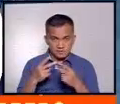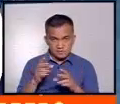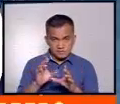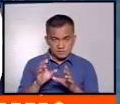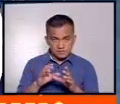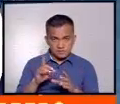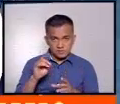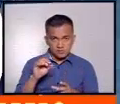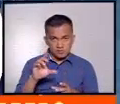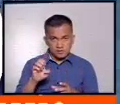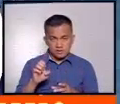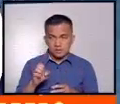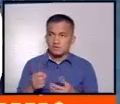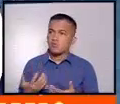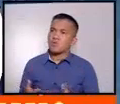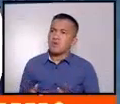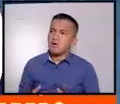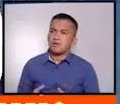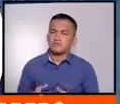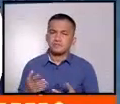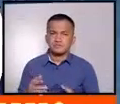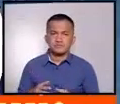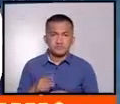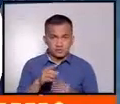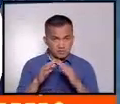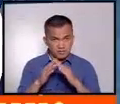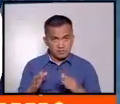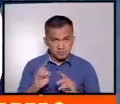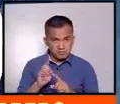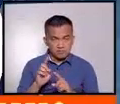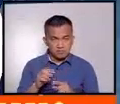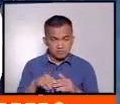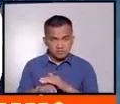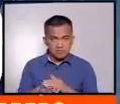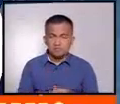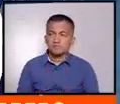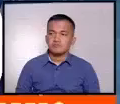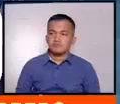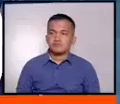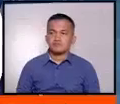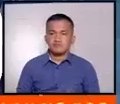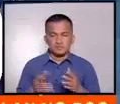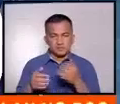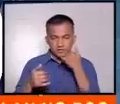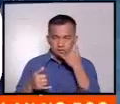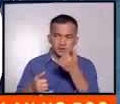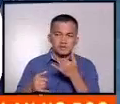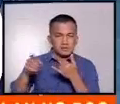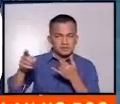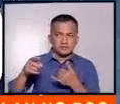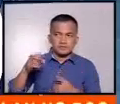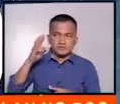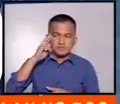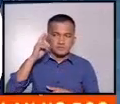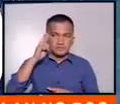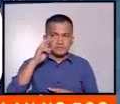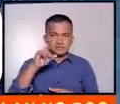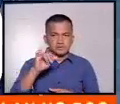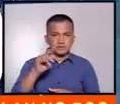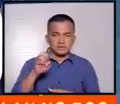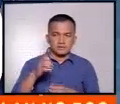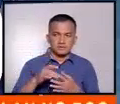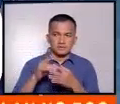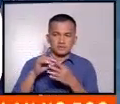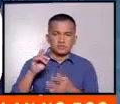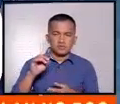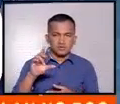certification ng dole? Wala. Doon sa tinutuloyan nyo? Sige. Nasa linyang telepono si Raymond Rosales, Legislative Specialist